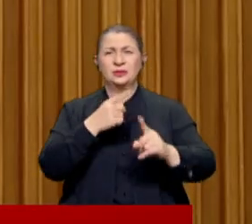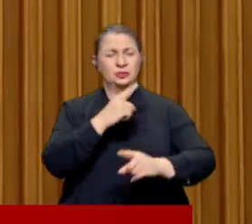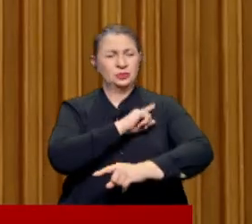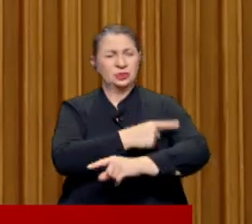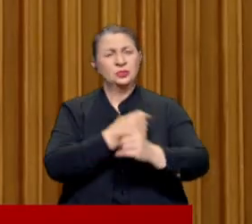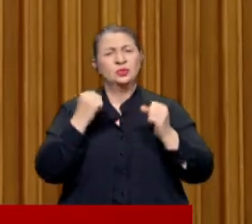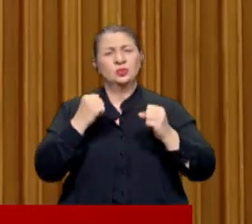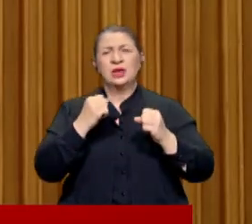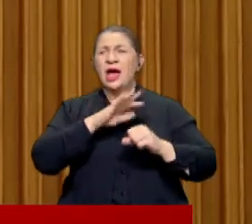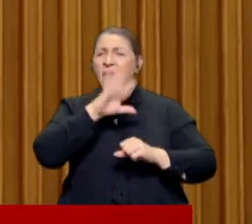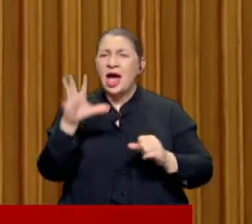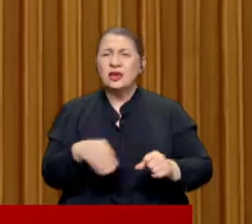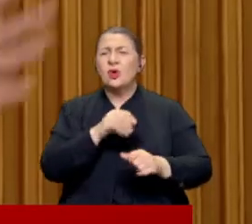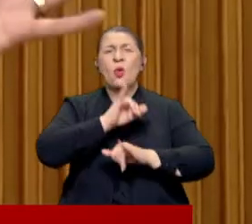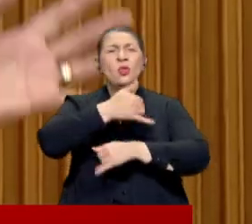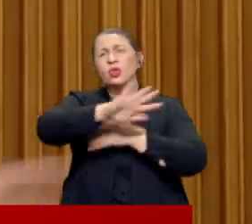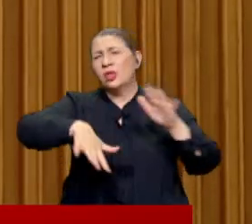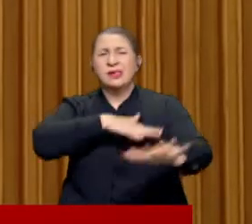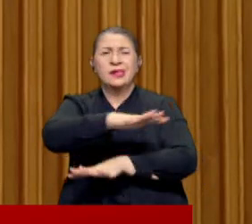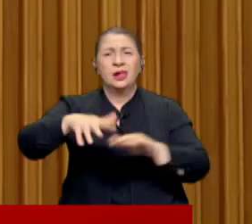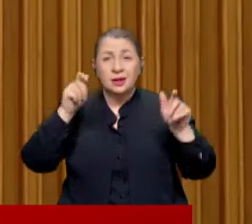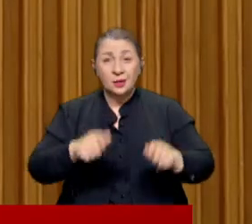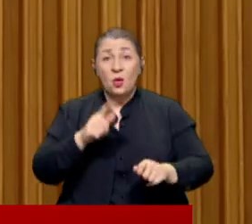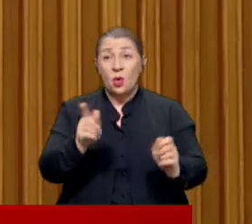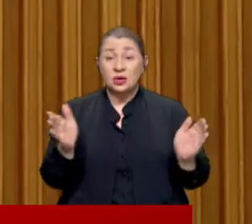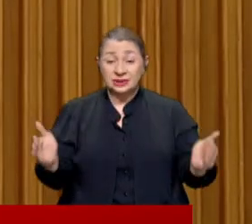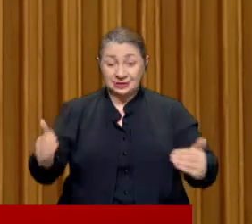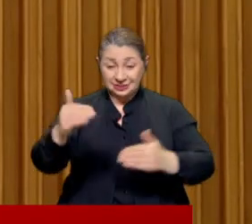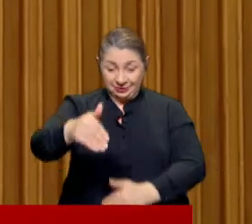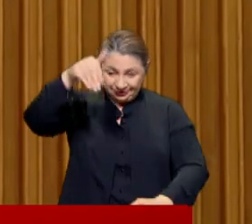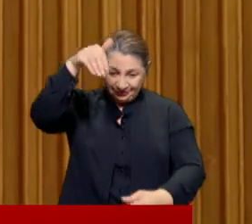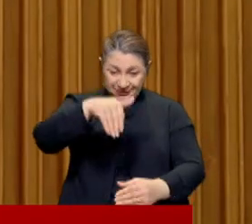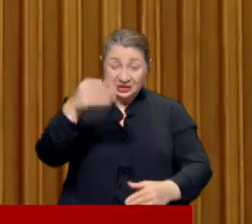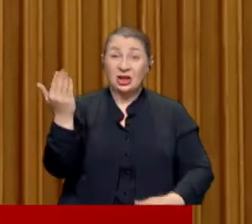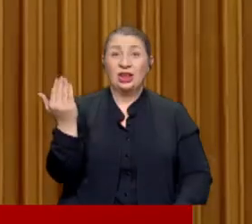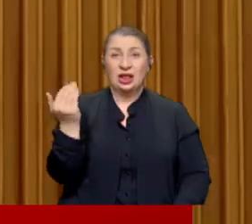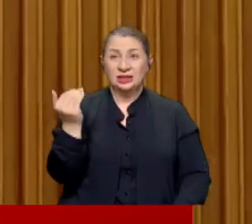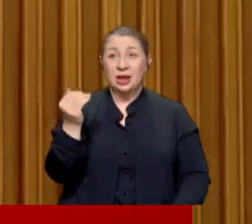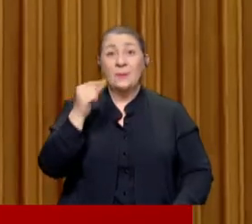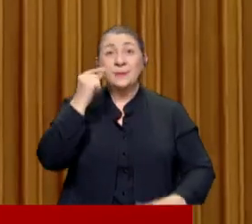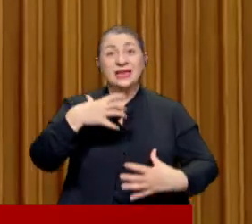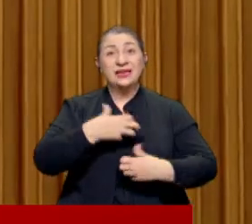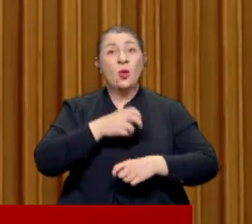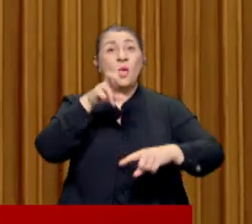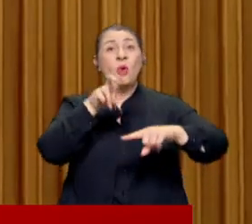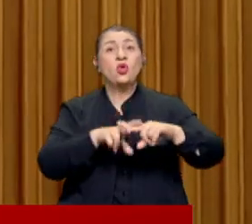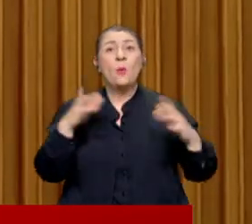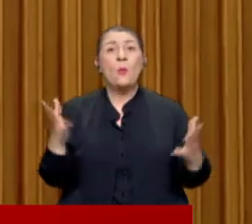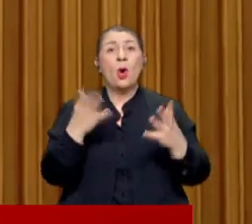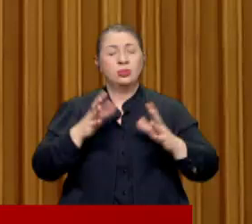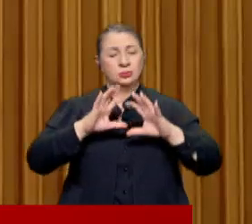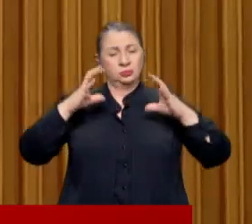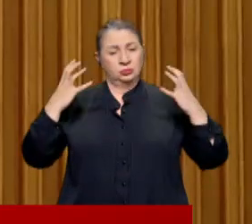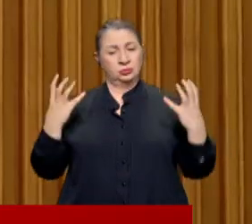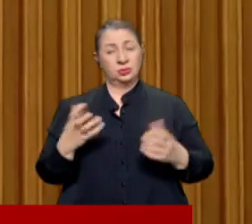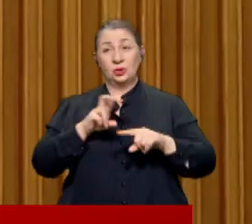güçlerini muhafaza etmek için her türlü dümeni çevirsin ler O Sandık gelecek ve bay kriz oturdu o bol var